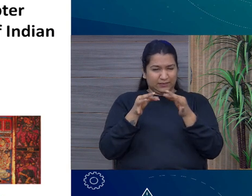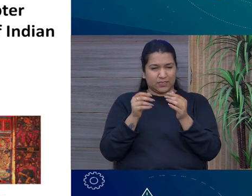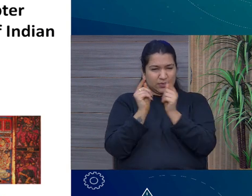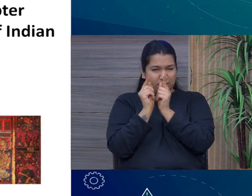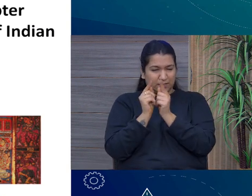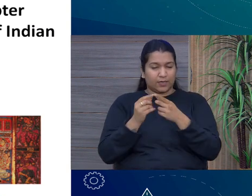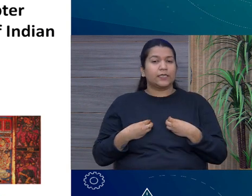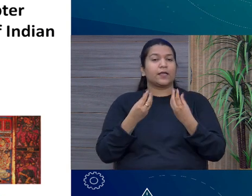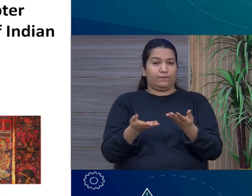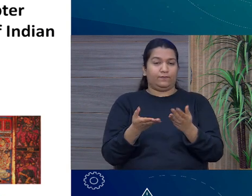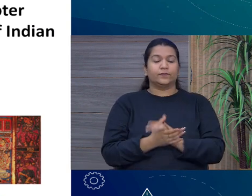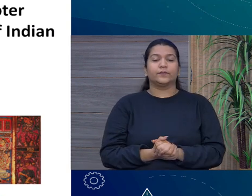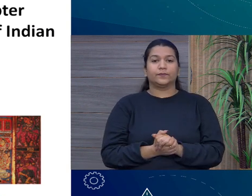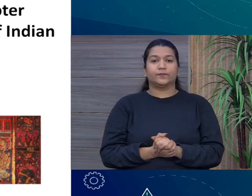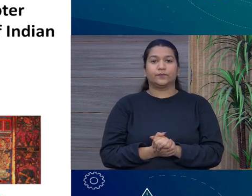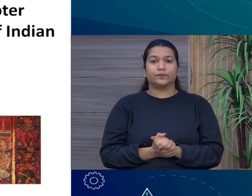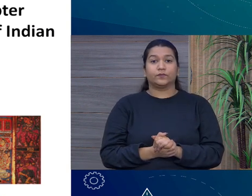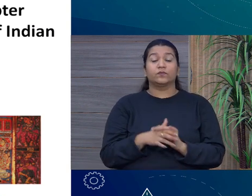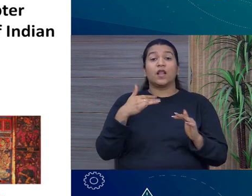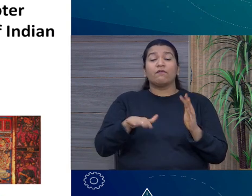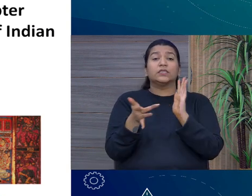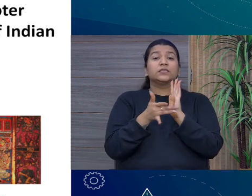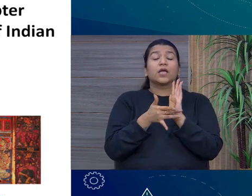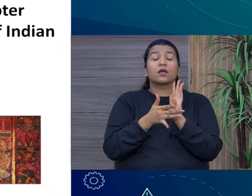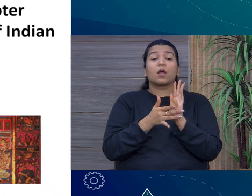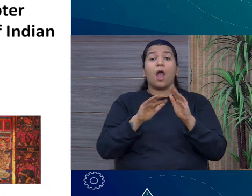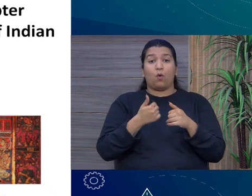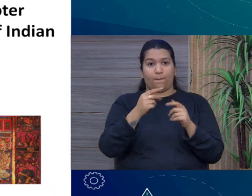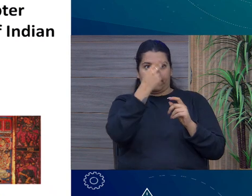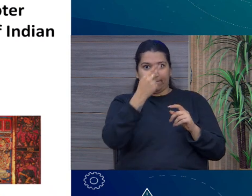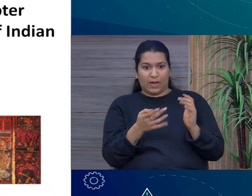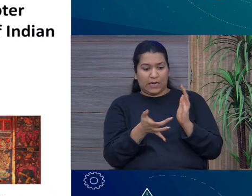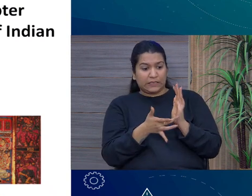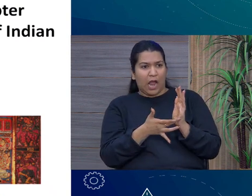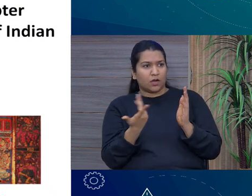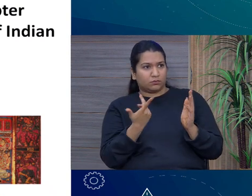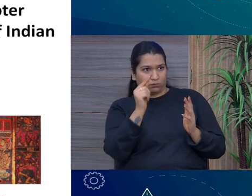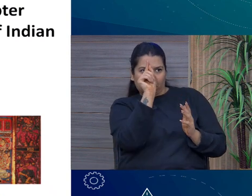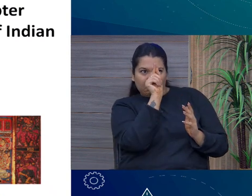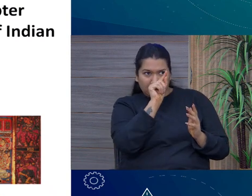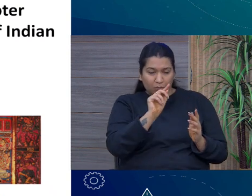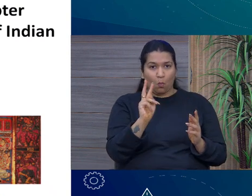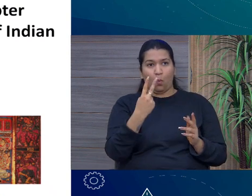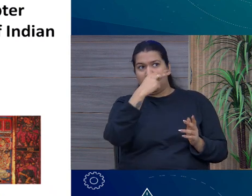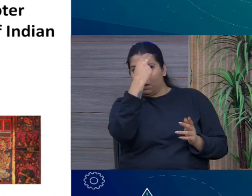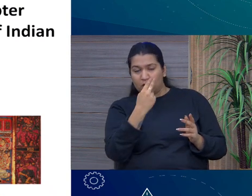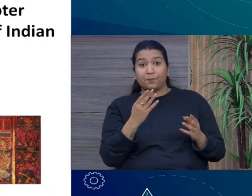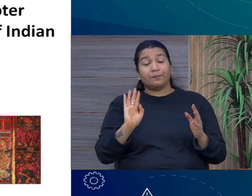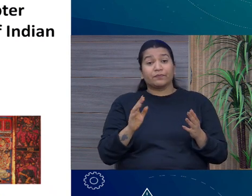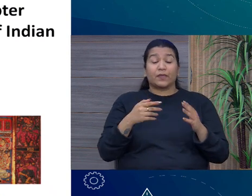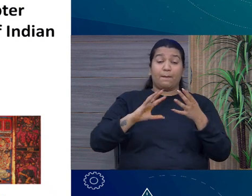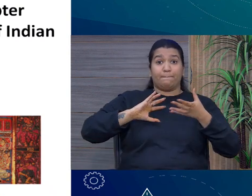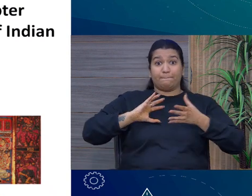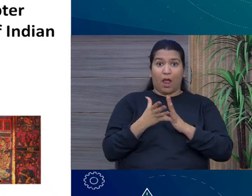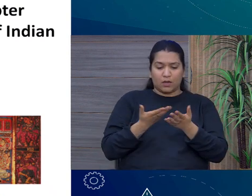सा बताना चाहूँगी। सर, टेक्निक होती है कि हमने पेंटिंग किस तरीके से बनाई है, या किस मटेरियल पे बनाई है, या कौन